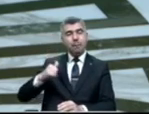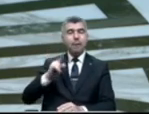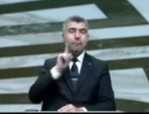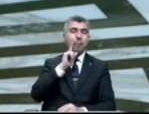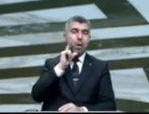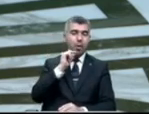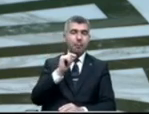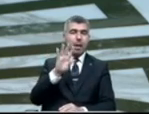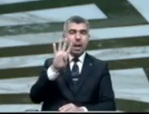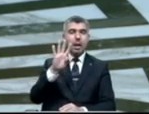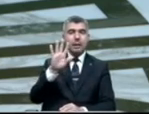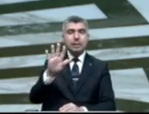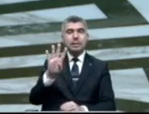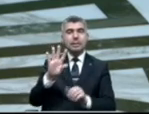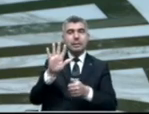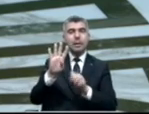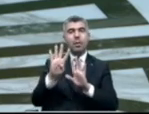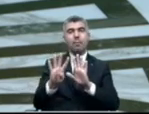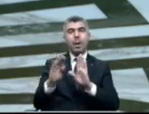ديال 46 مليون ديال الدرهم.